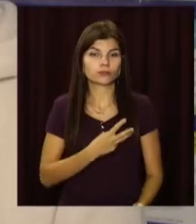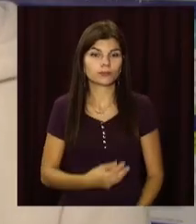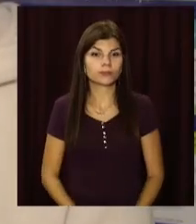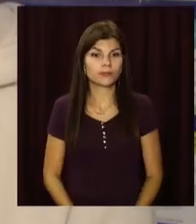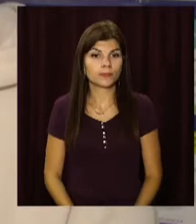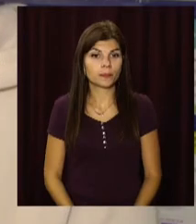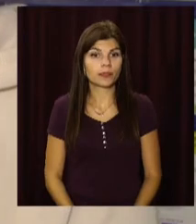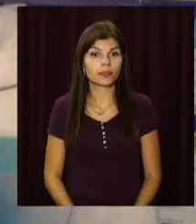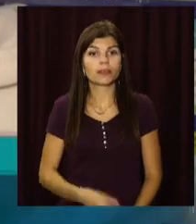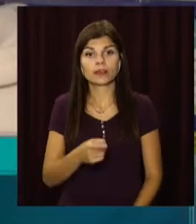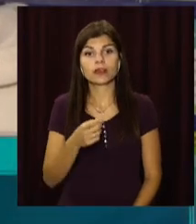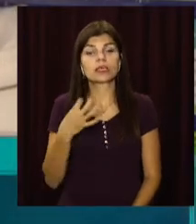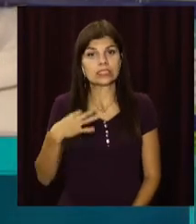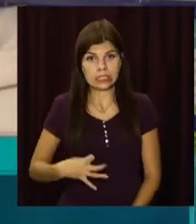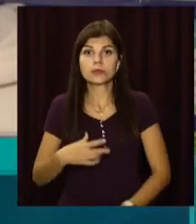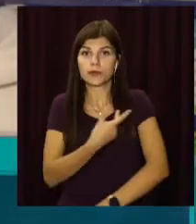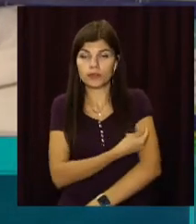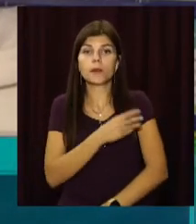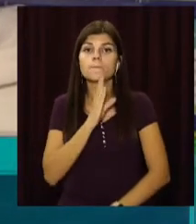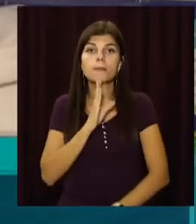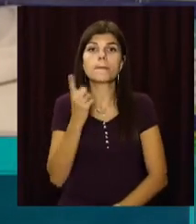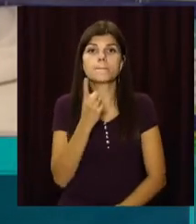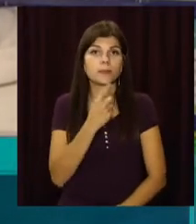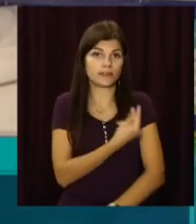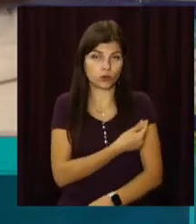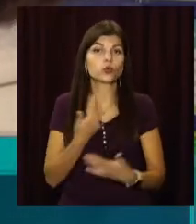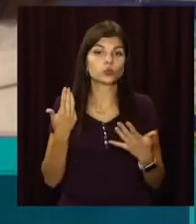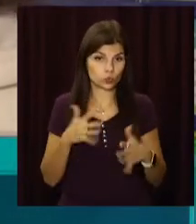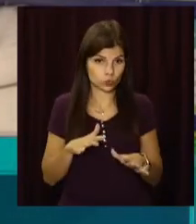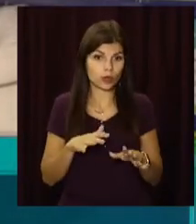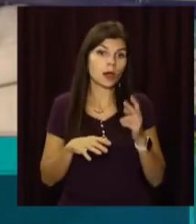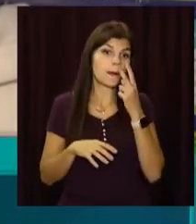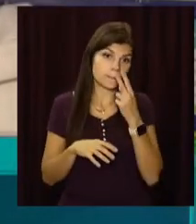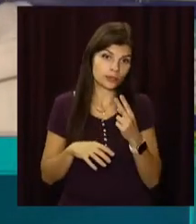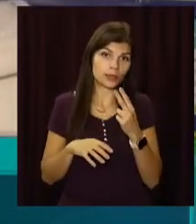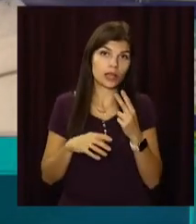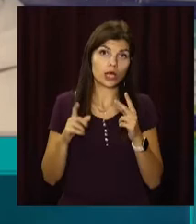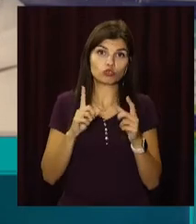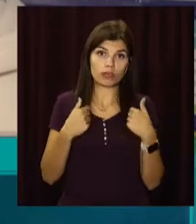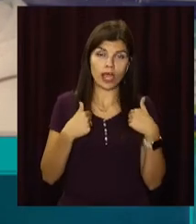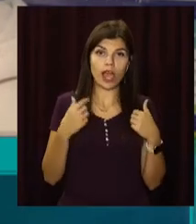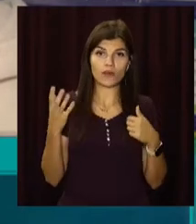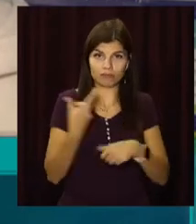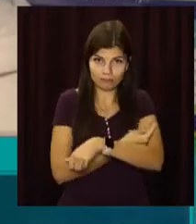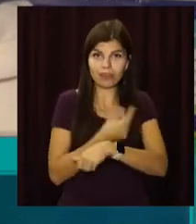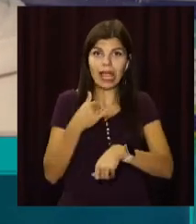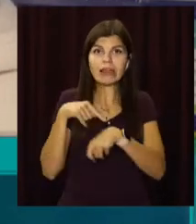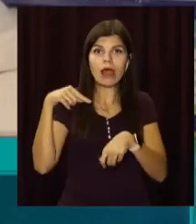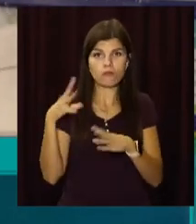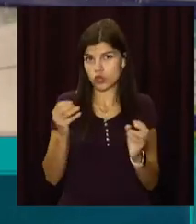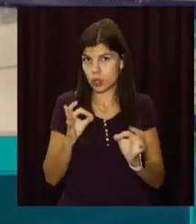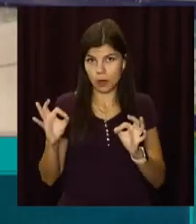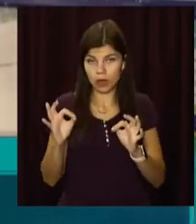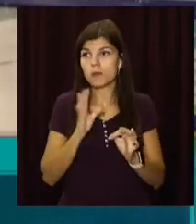Сын, привіт. Мама першу прививочку зробила, теж посмотрела на мене, що все я перенесла нормально. То